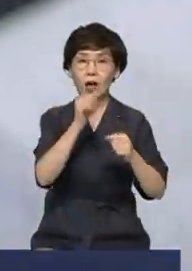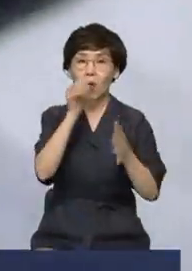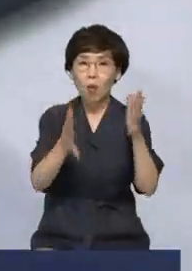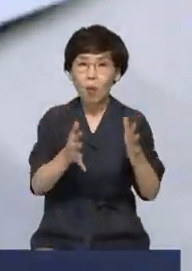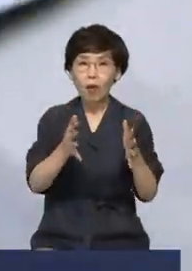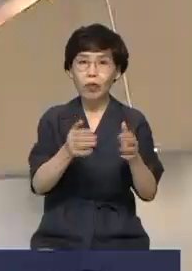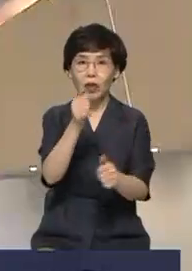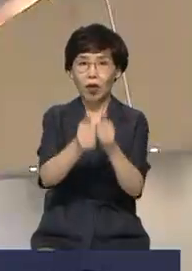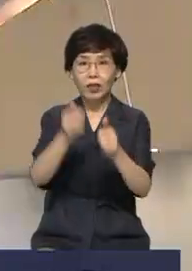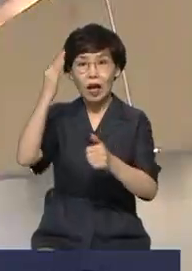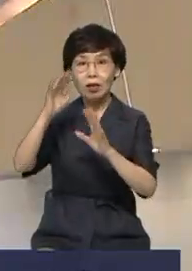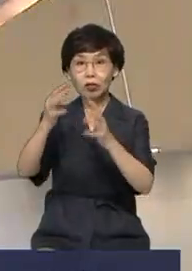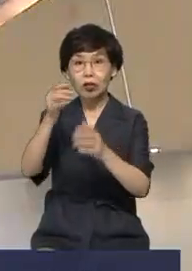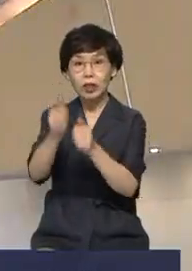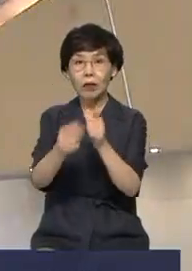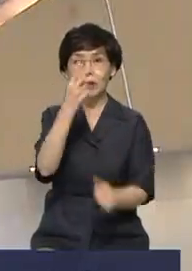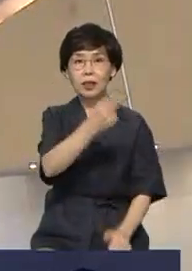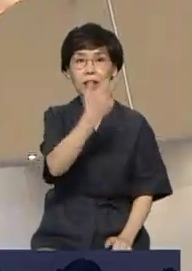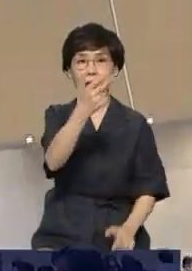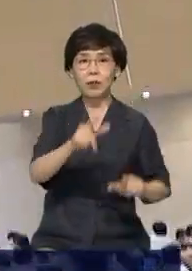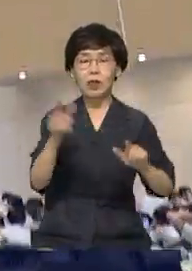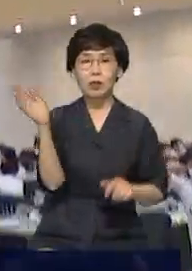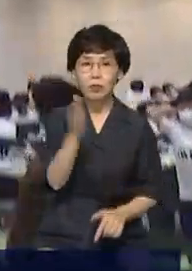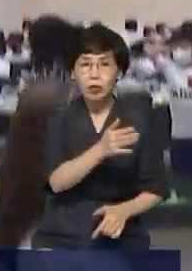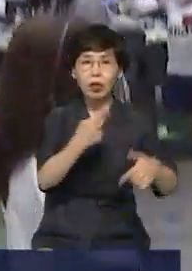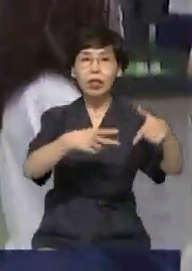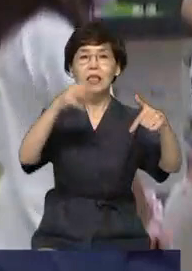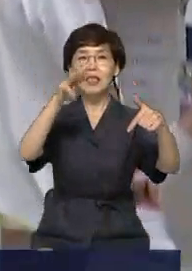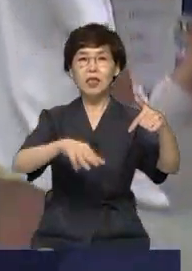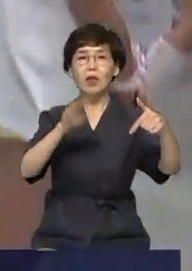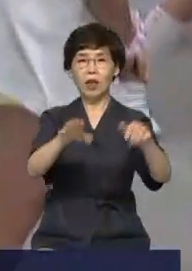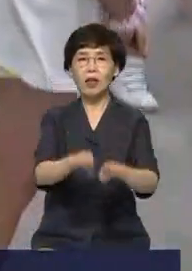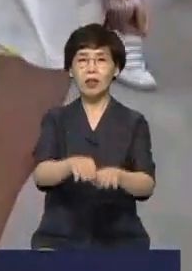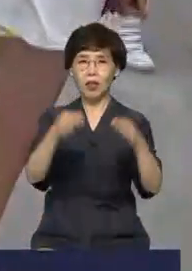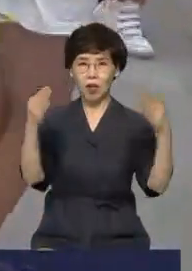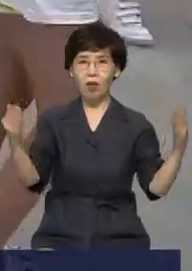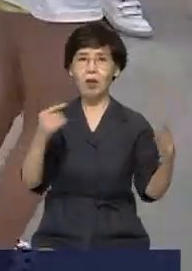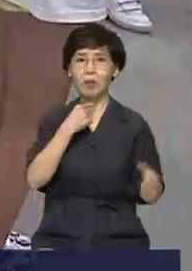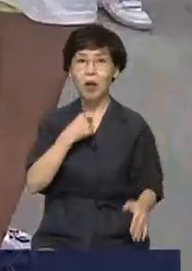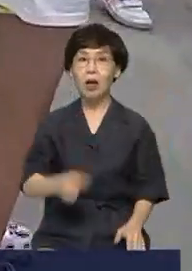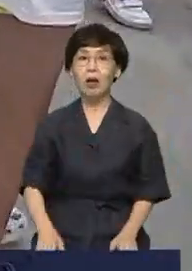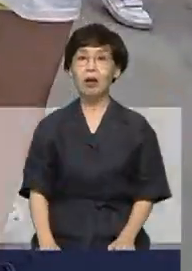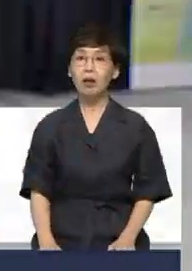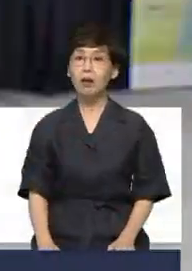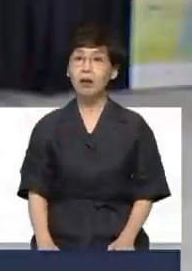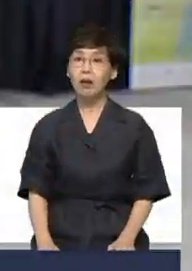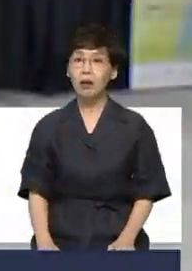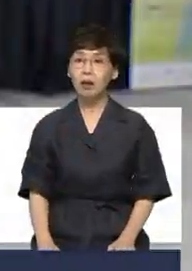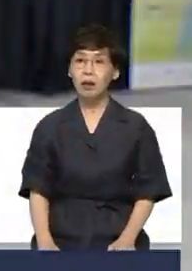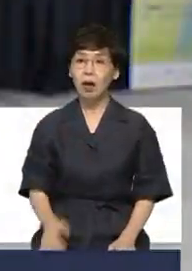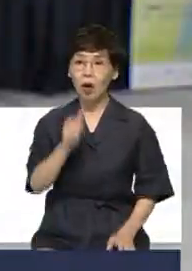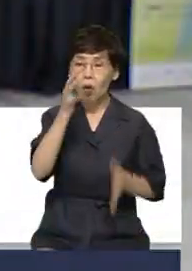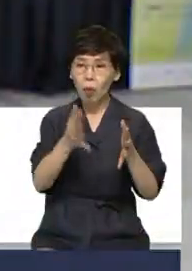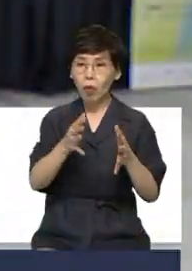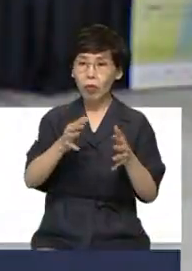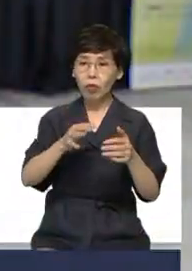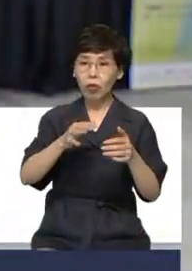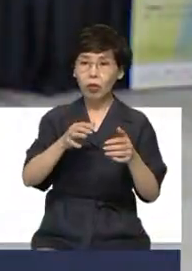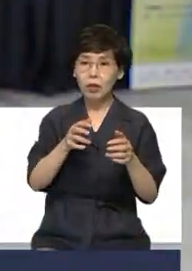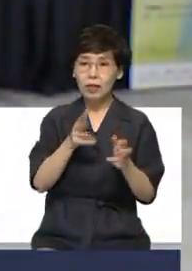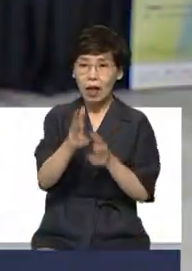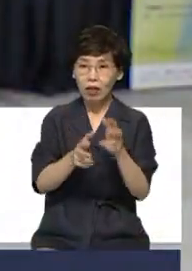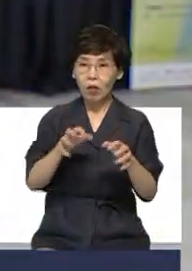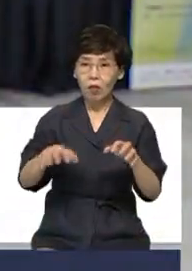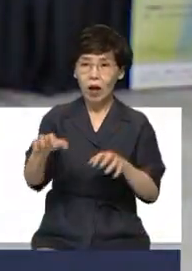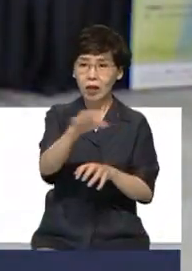올림피아드 한국 대회는 지난 2017년부터 인천에서 개최돼 왔습니다. 로봇 크러스트 조성과 미래 로봇